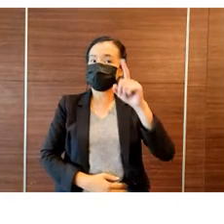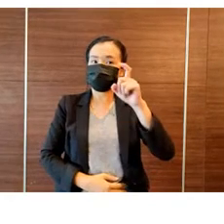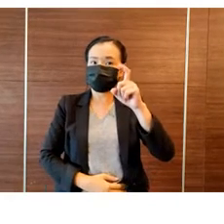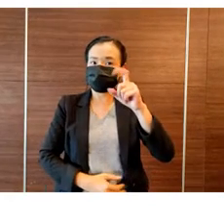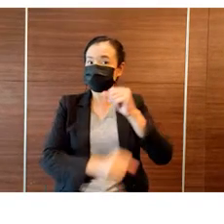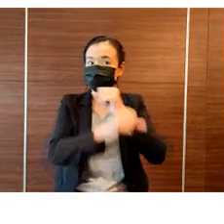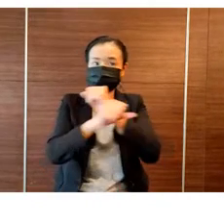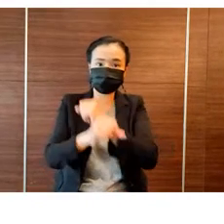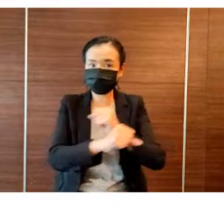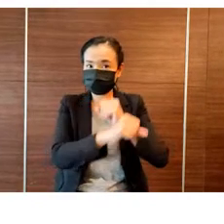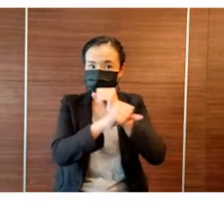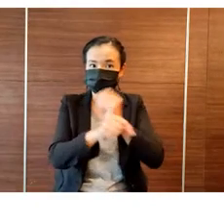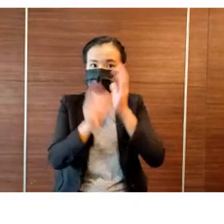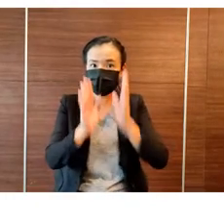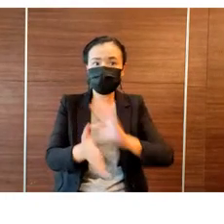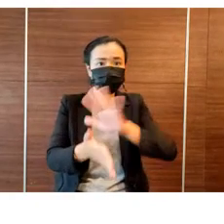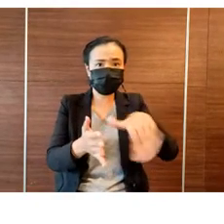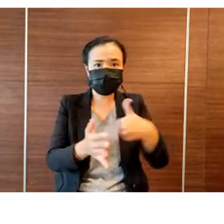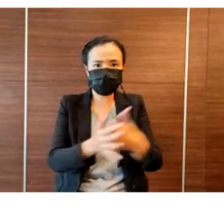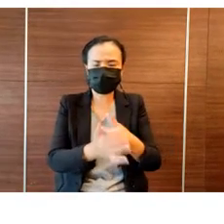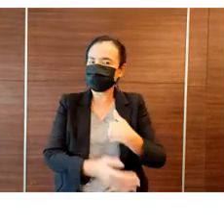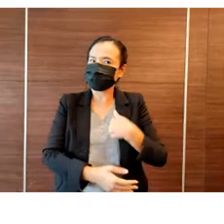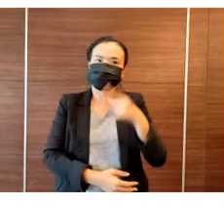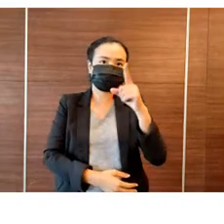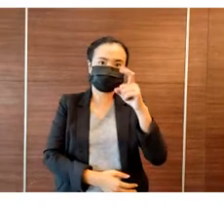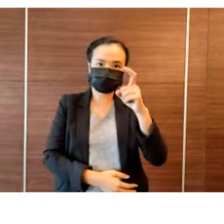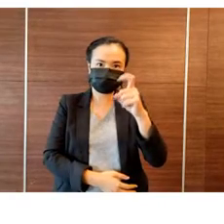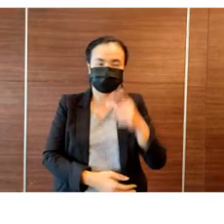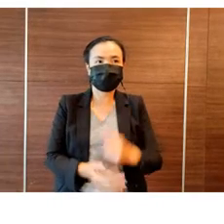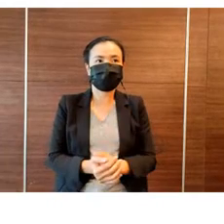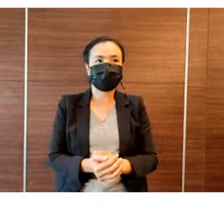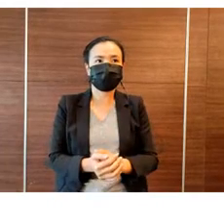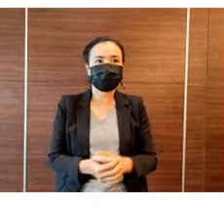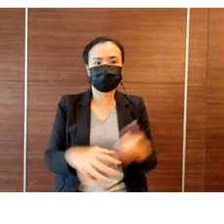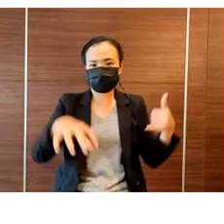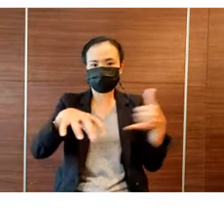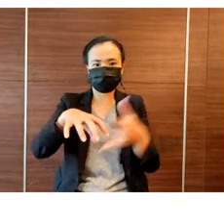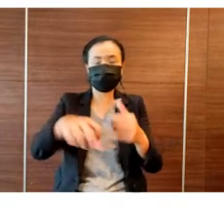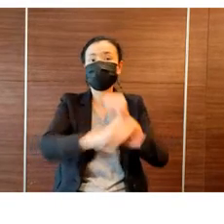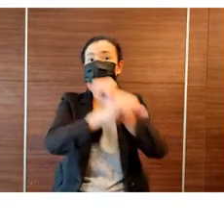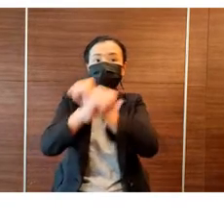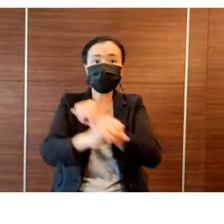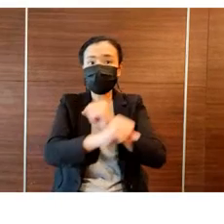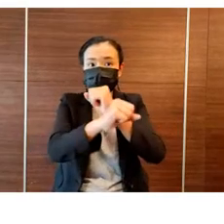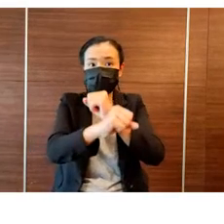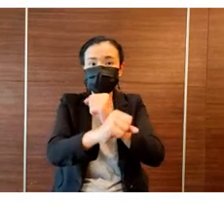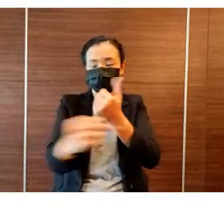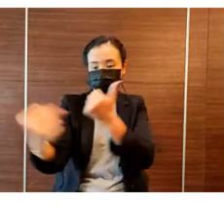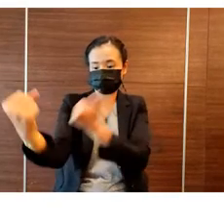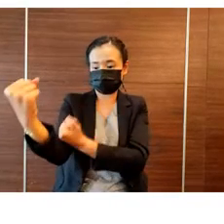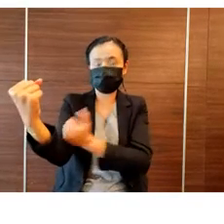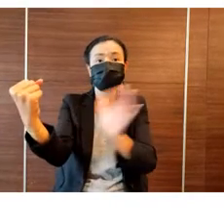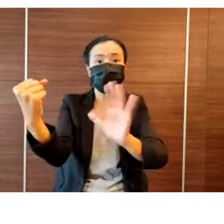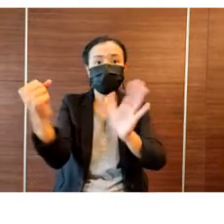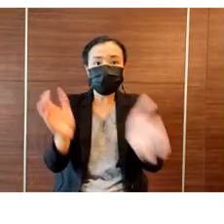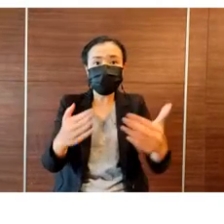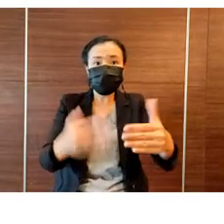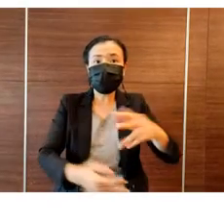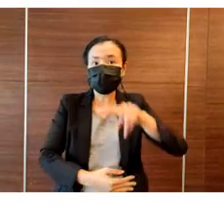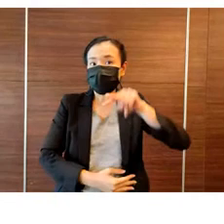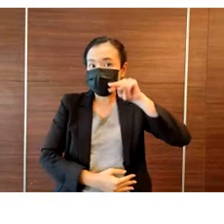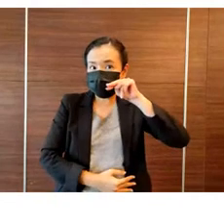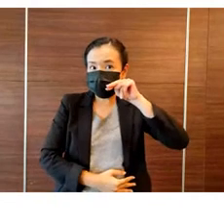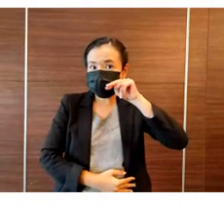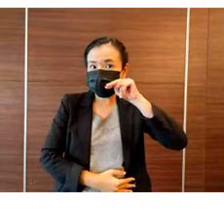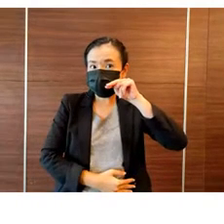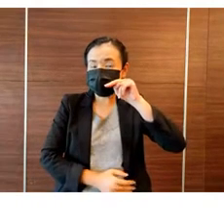อนกับ willing ของคนแต่ละคนที่เข้ามาอยู่เดินไปห้างสรรพสินค้าอยู่ก็ป้องกันไม่ได้ให้คนใช้สารเสพติดในห้องน้ำสร้างสรรพสินค้